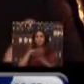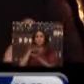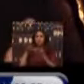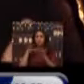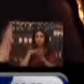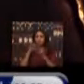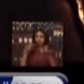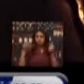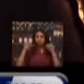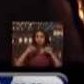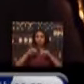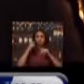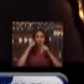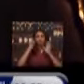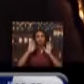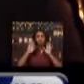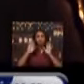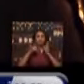فركشت الحكايه.